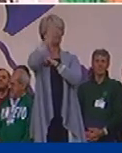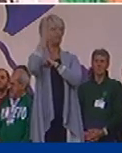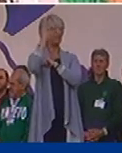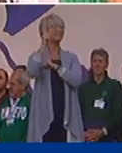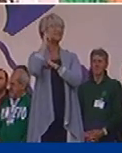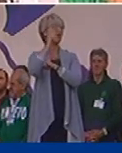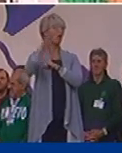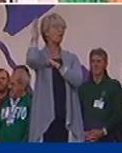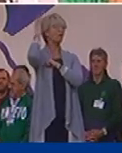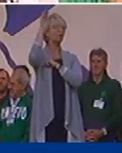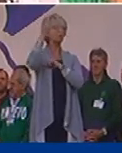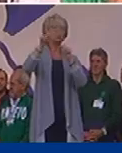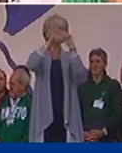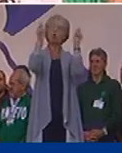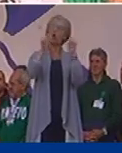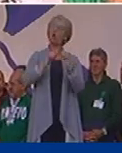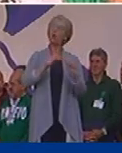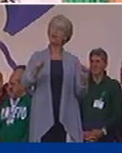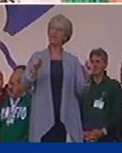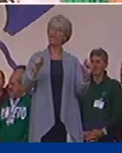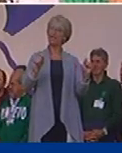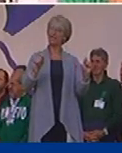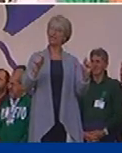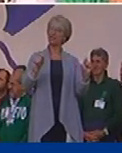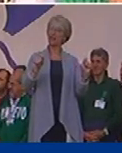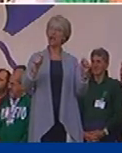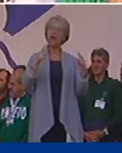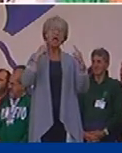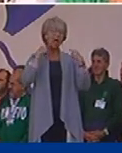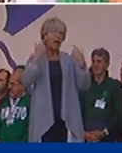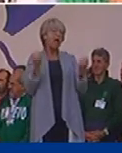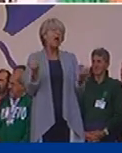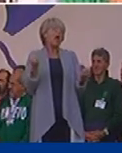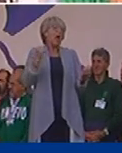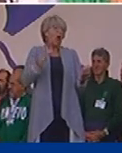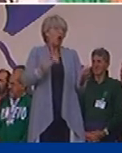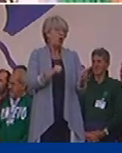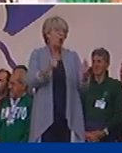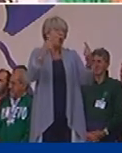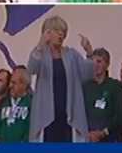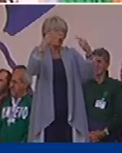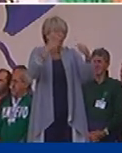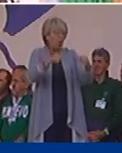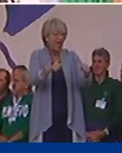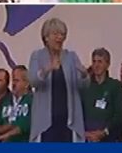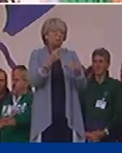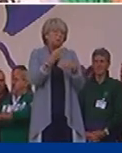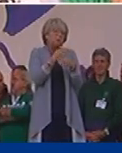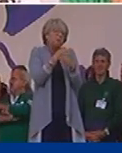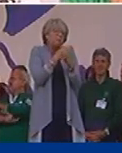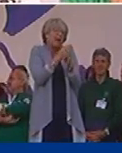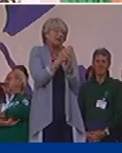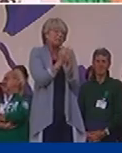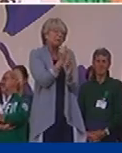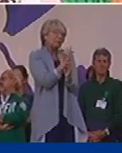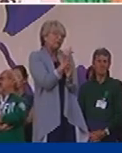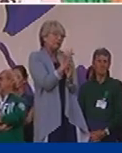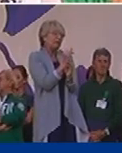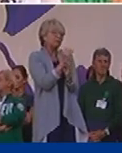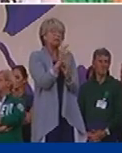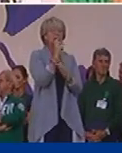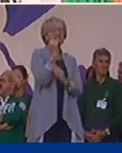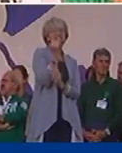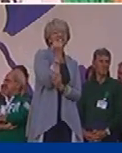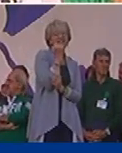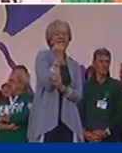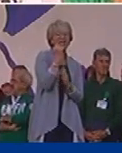il futuro della Lega sia ancora quello di un partitino servo di